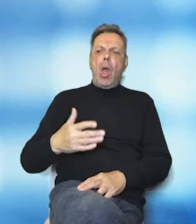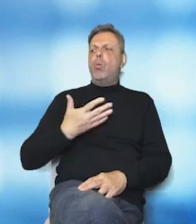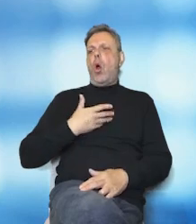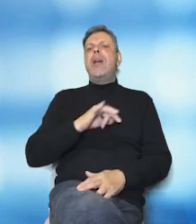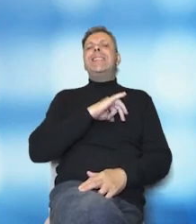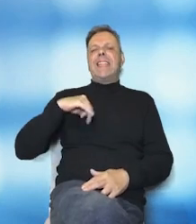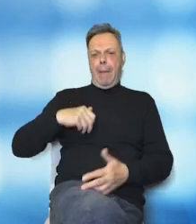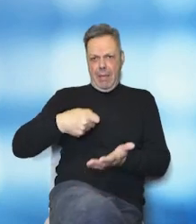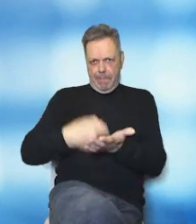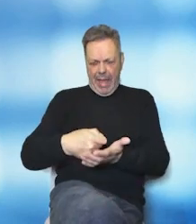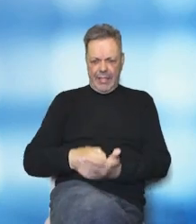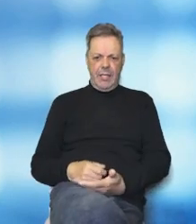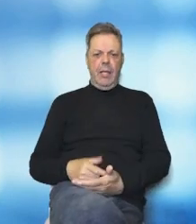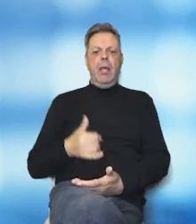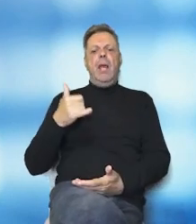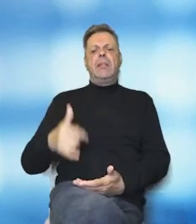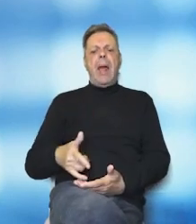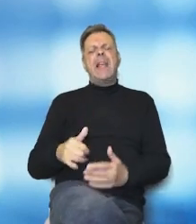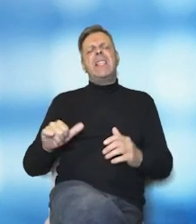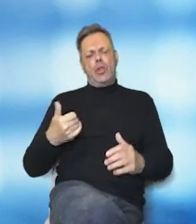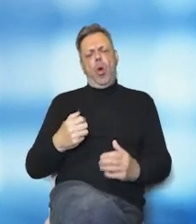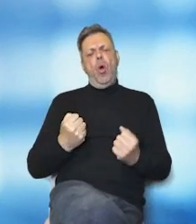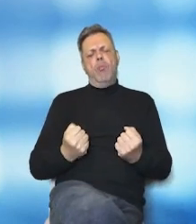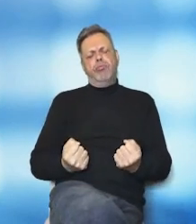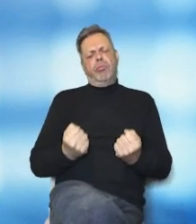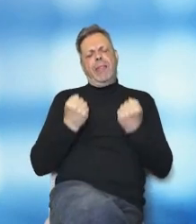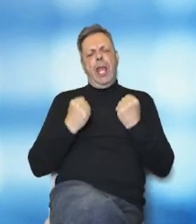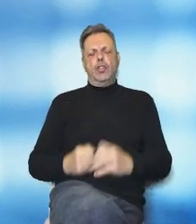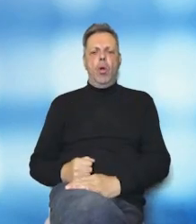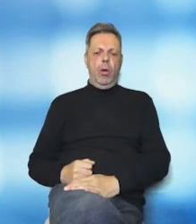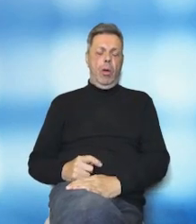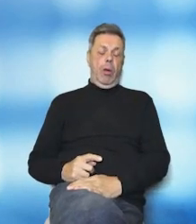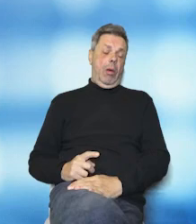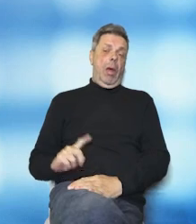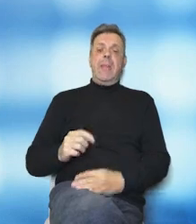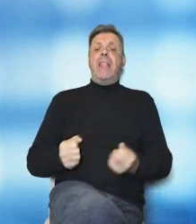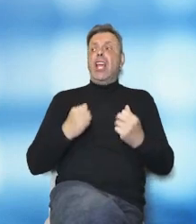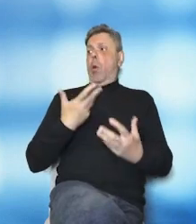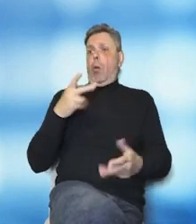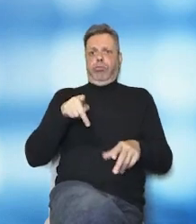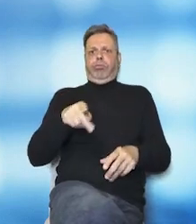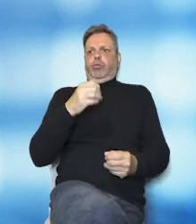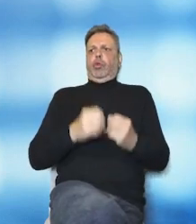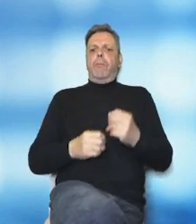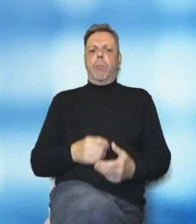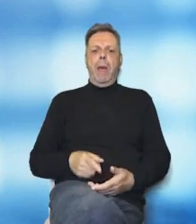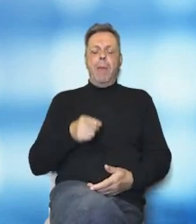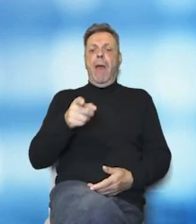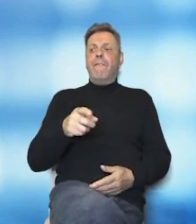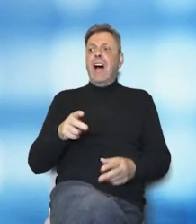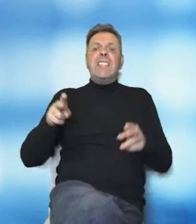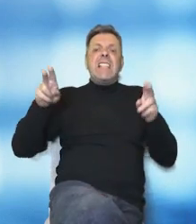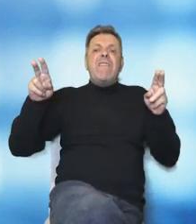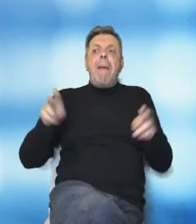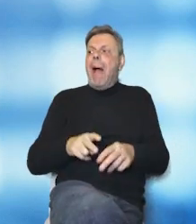sredstava financirati. Što je danas iznimno teško. Ne samo da je teško, već i problematično, jer vas je sve manje i